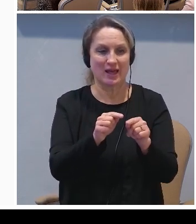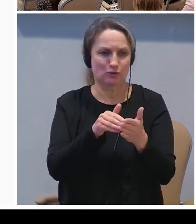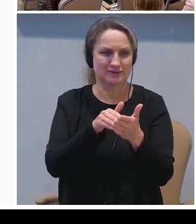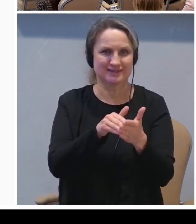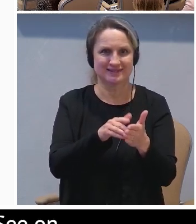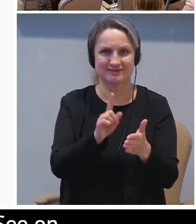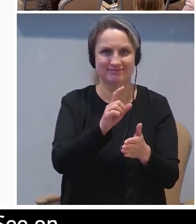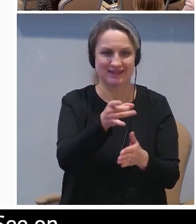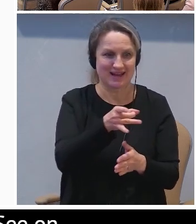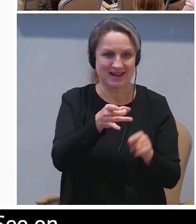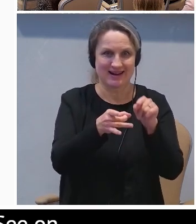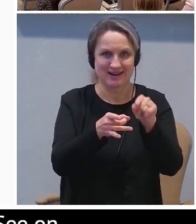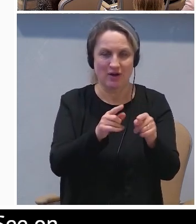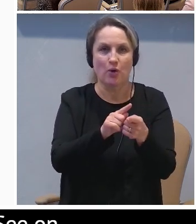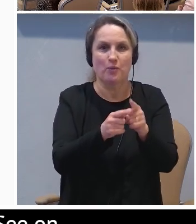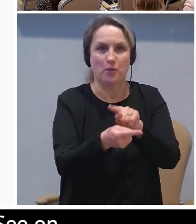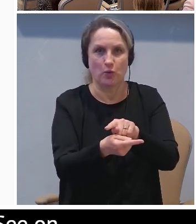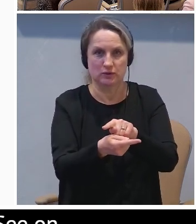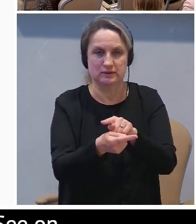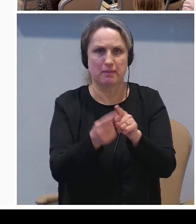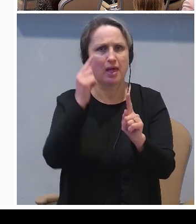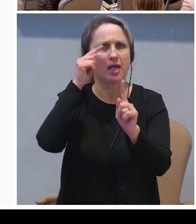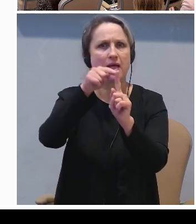Eesmärk on anda ajule rohkem ja rohkem ensüüme.